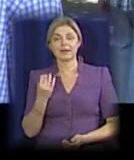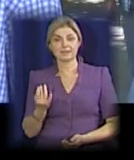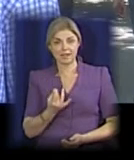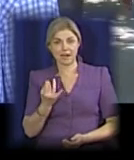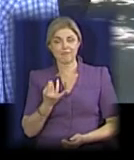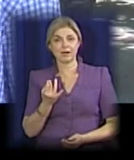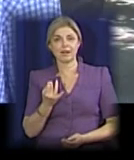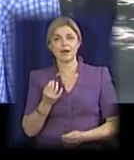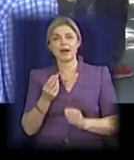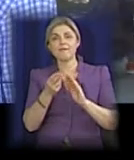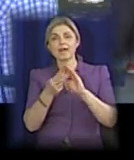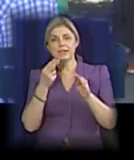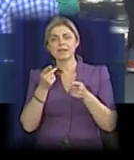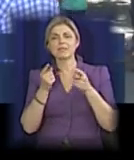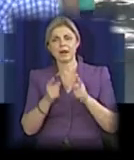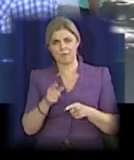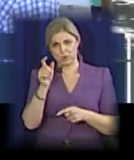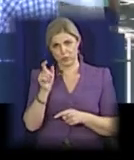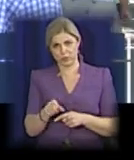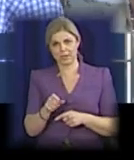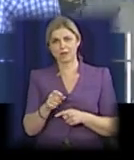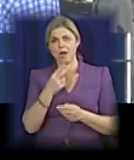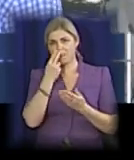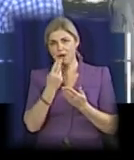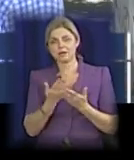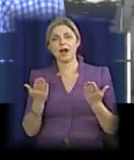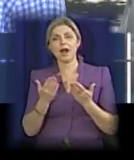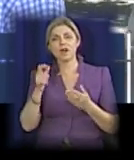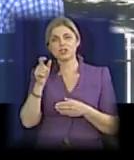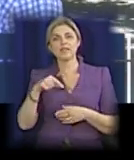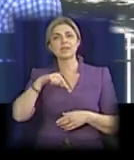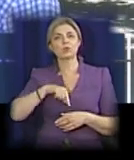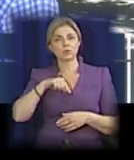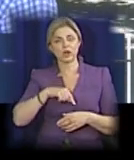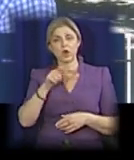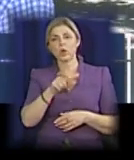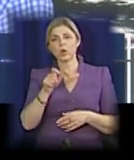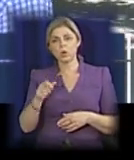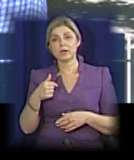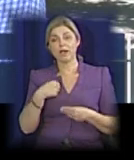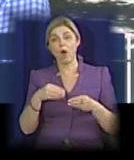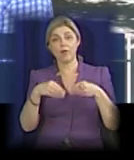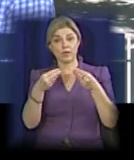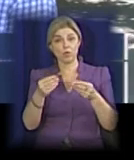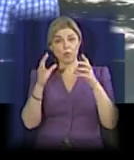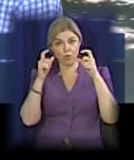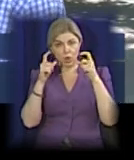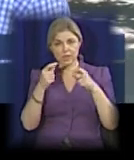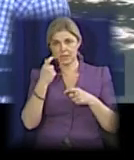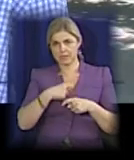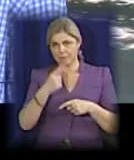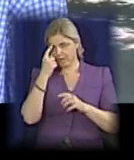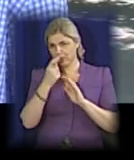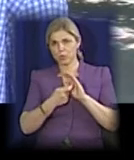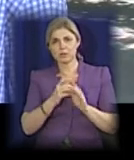Мені цікаво витягнути справжню людину, показати, яка вона зсередини. Люди іноді, я їм віддаю фотографії, вони себе не